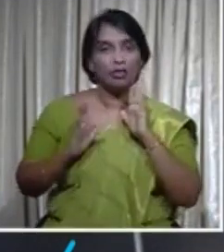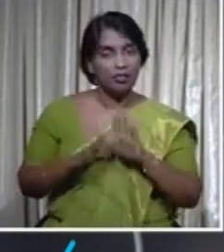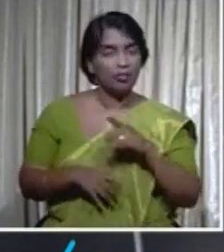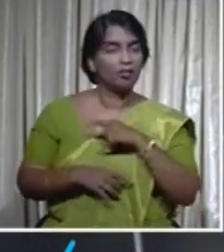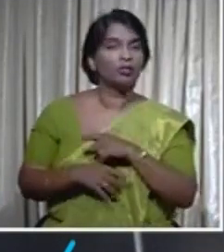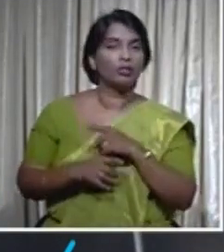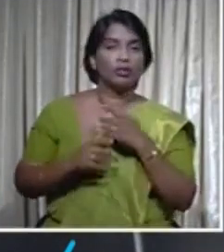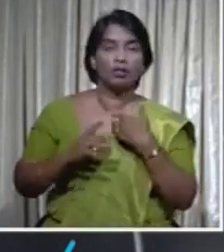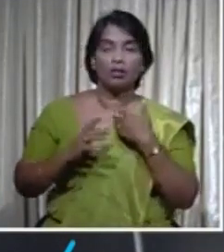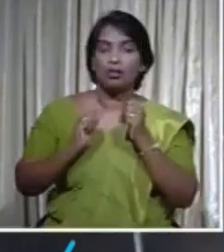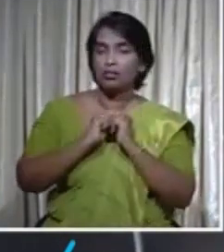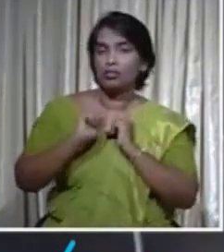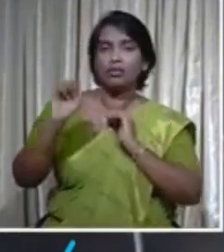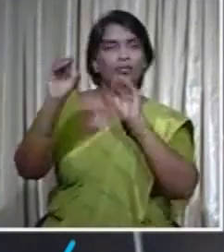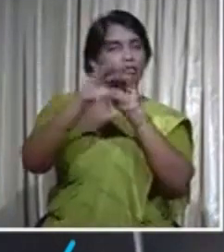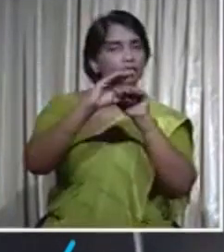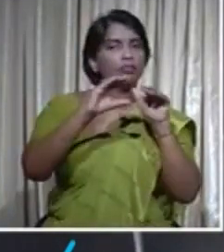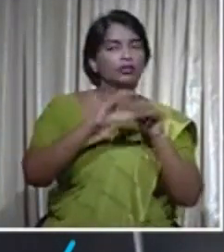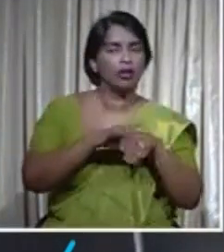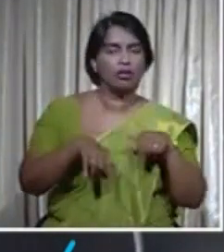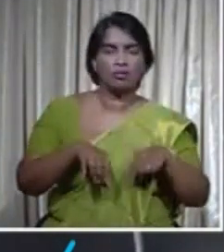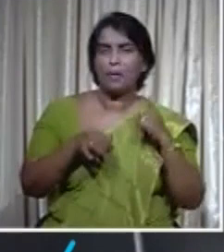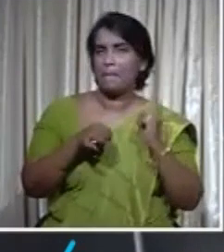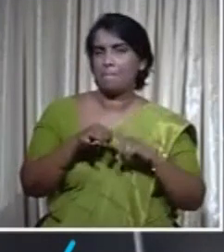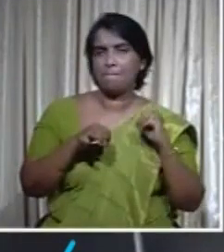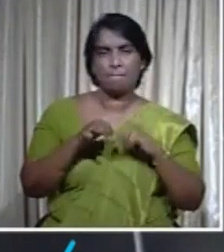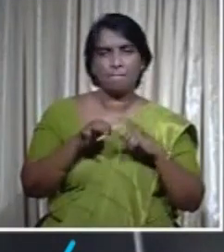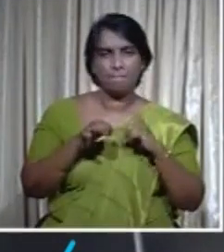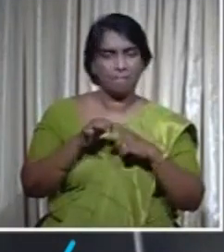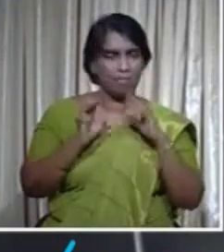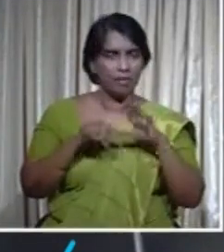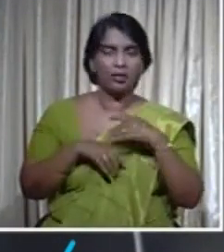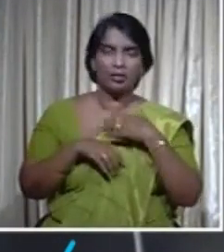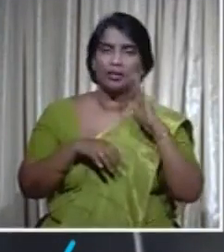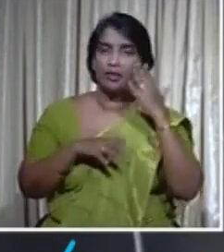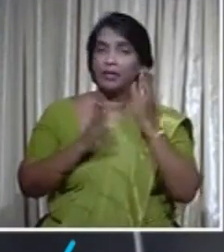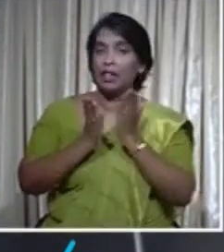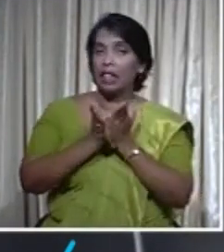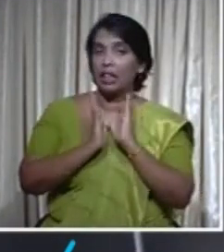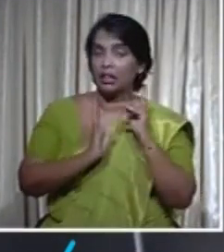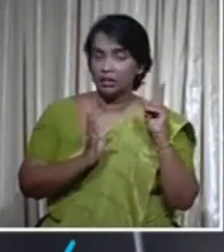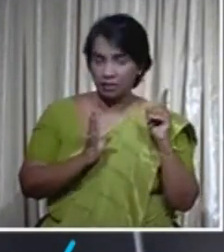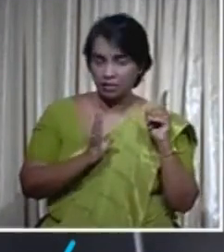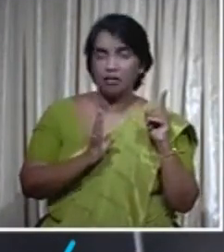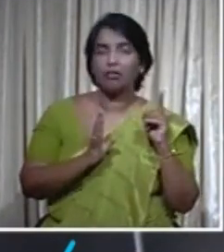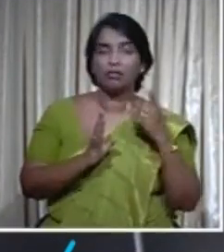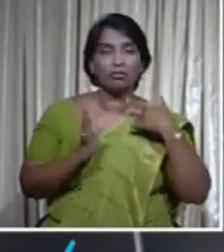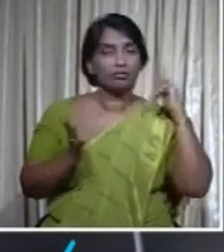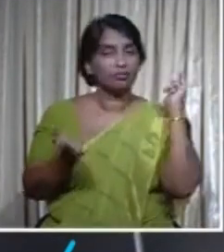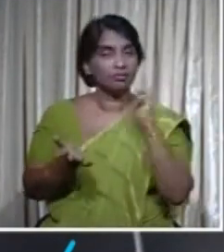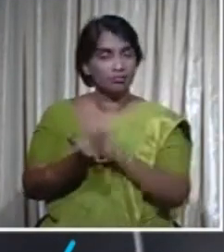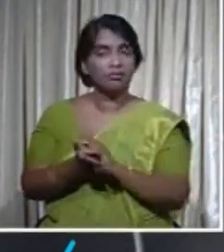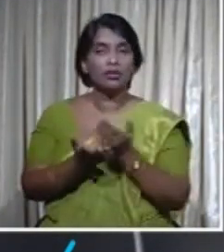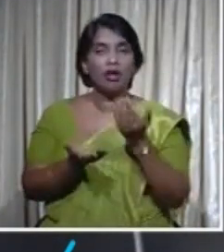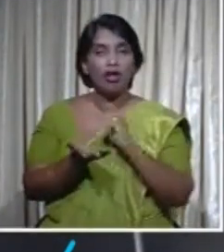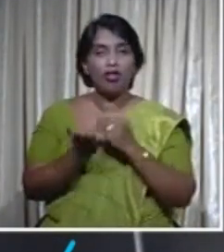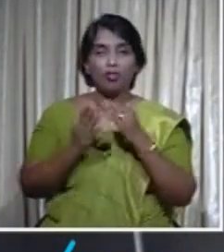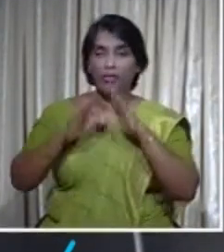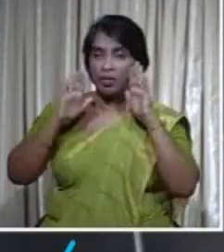வேலைவாய்ப்பு என்பது கேள்விக்குறியாக இருக்கிறது. உதாரணமாக இந்தியாவிலிருந்து மீள்குடியேற்றப்பட்ட எங்களுடைய மக்கள், இந்தியாவிலிருந்து